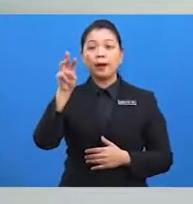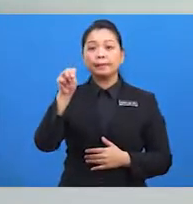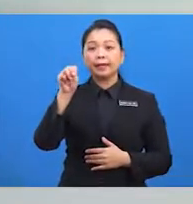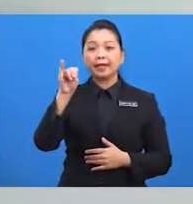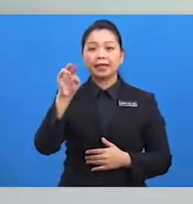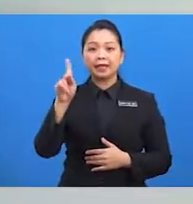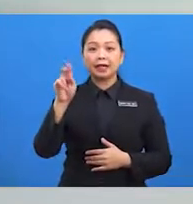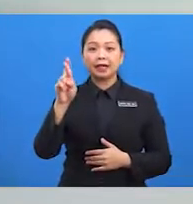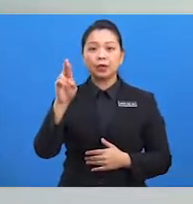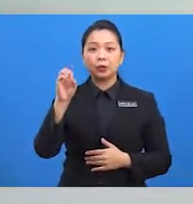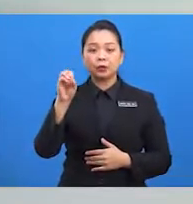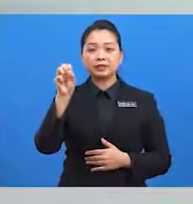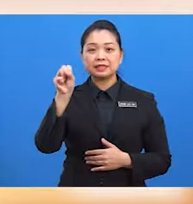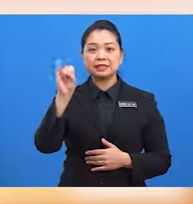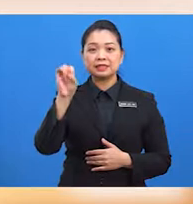perjam